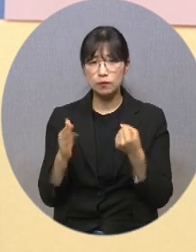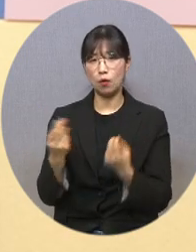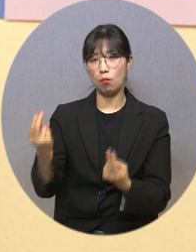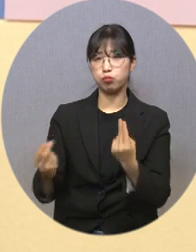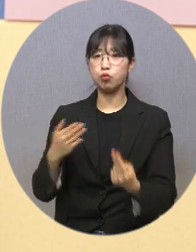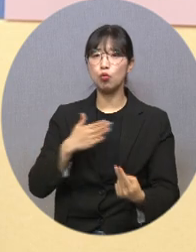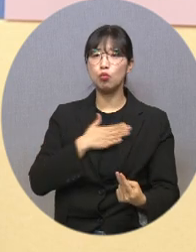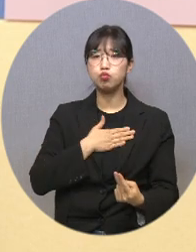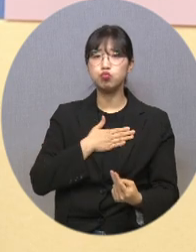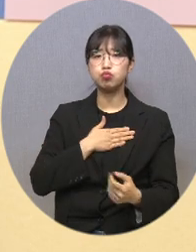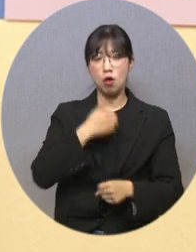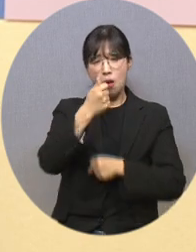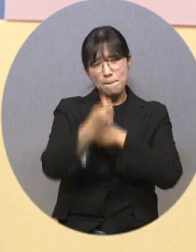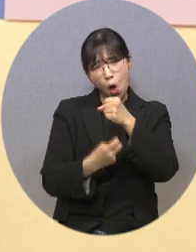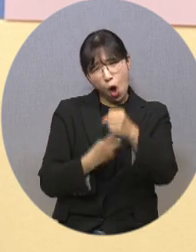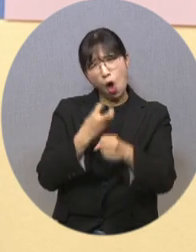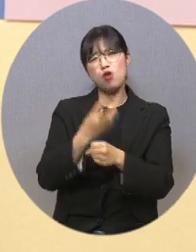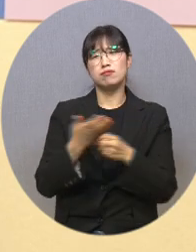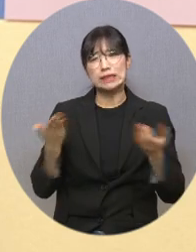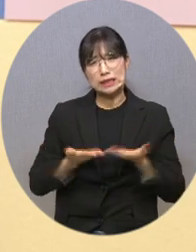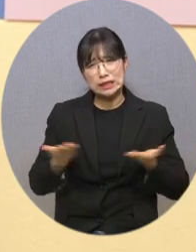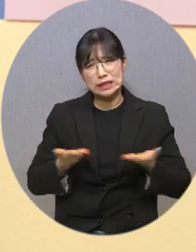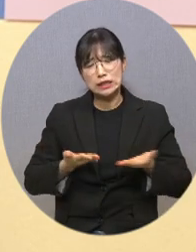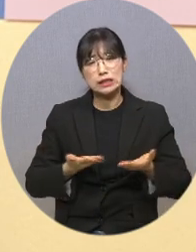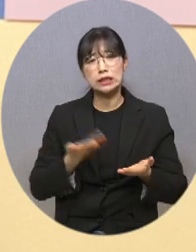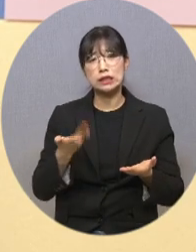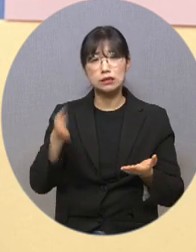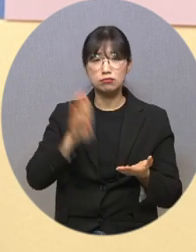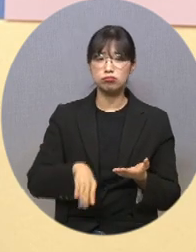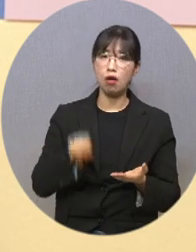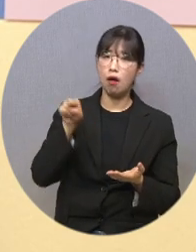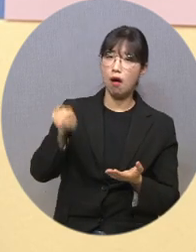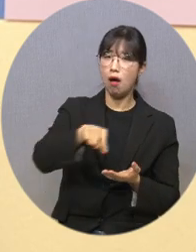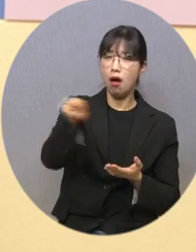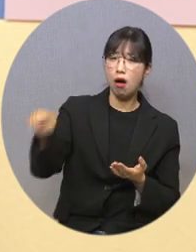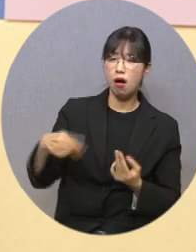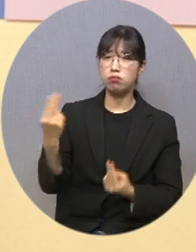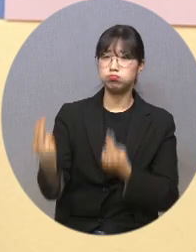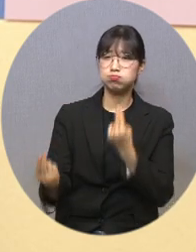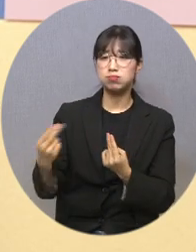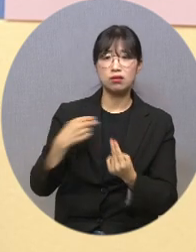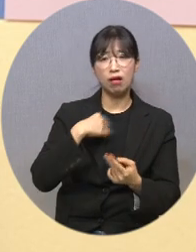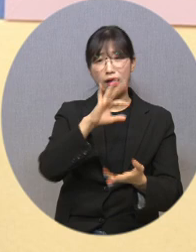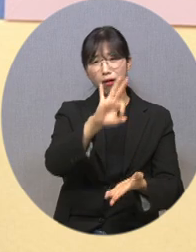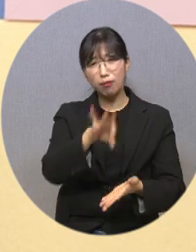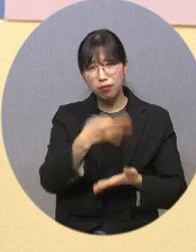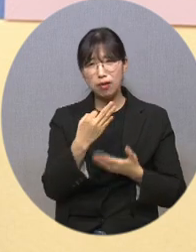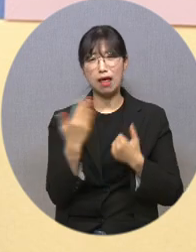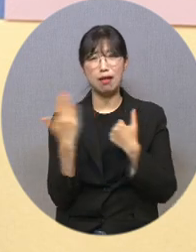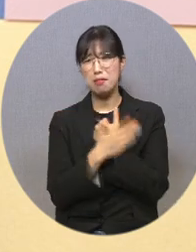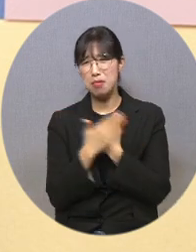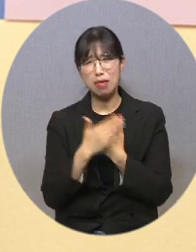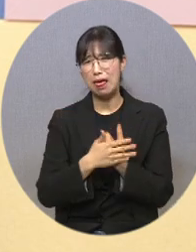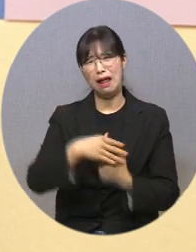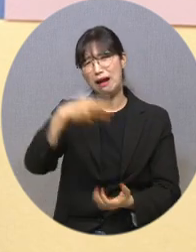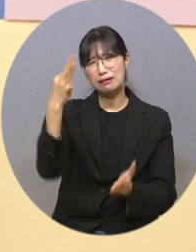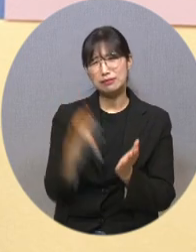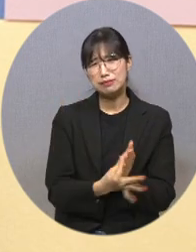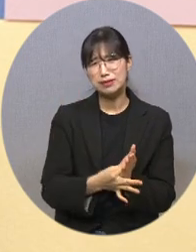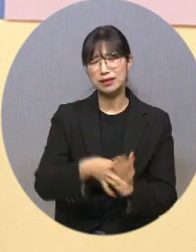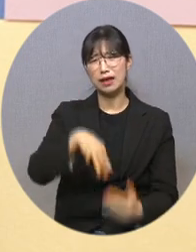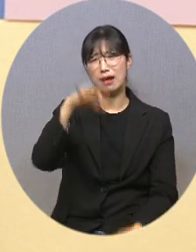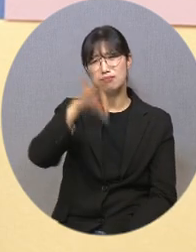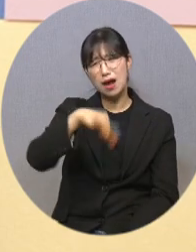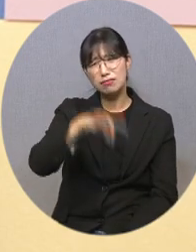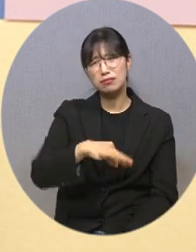야 우리는 벌써 지금 몇 년째 이 고생을 하고 있는데 이분들보다 이렇게 처우가 또는 대우가 낮다는 것은